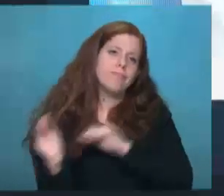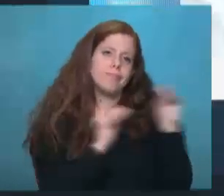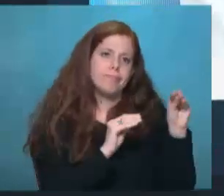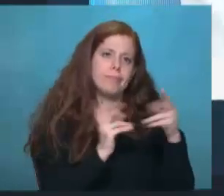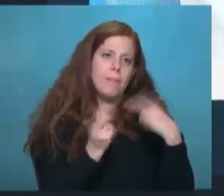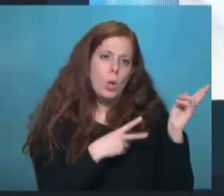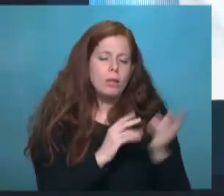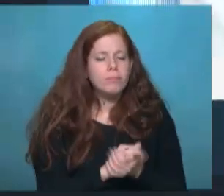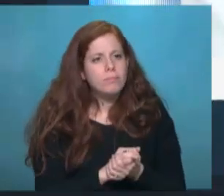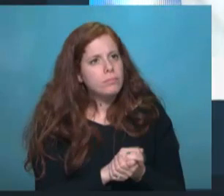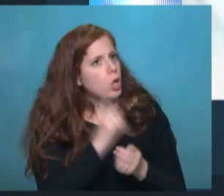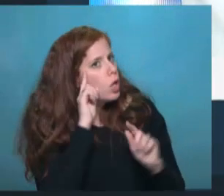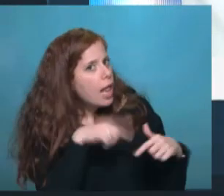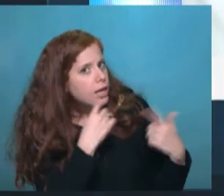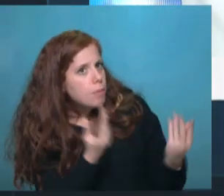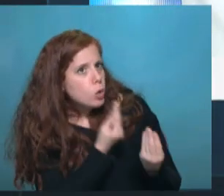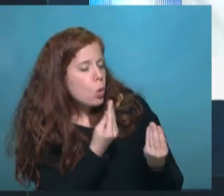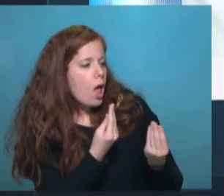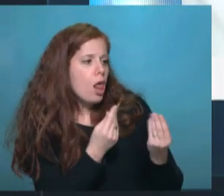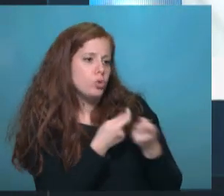יודע להגיד לנו משהו לרמת שיתוף הפעולה בין